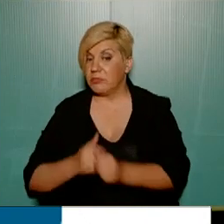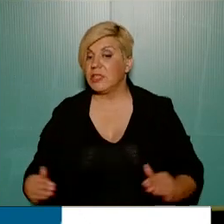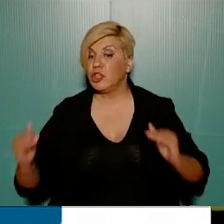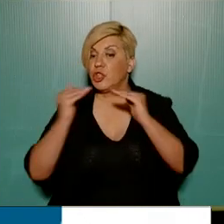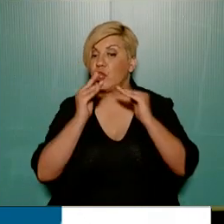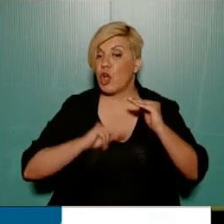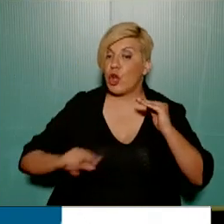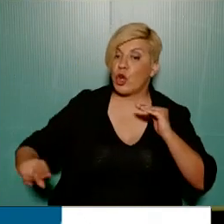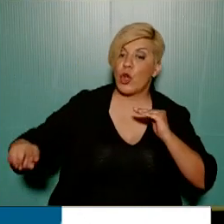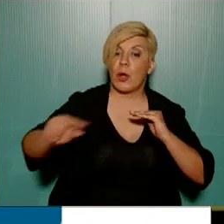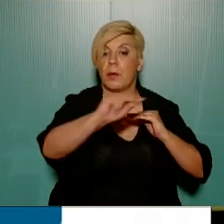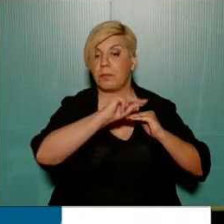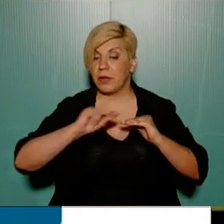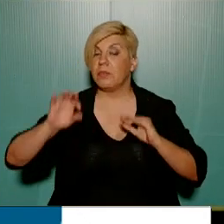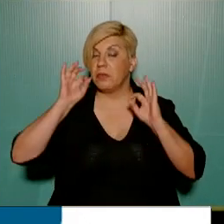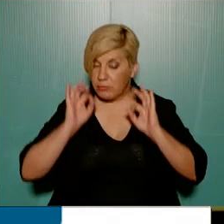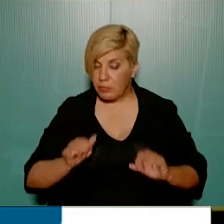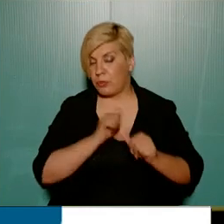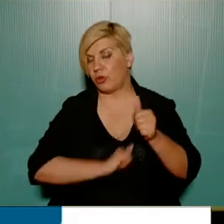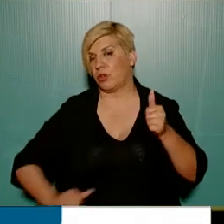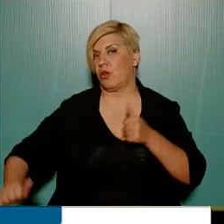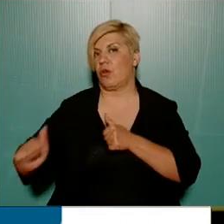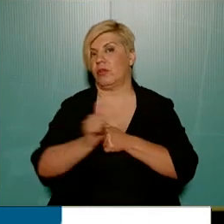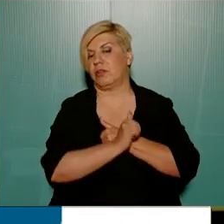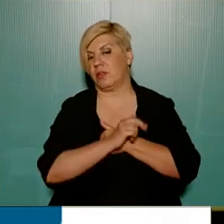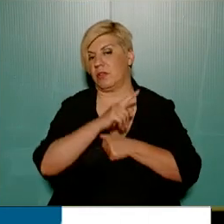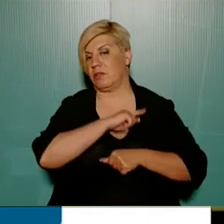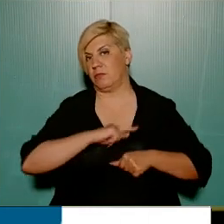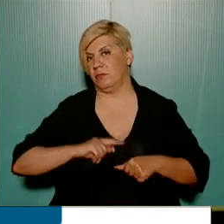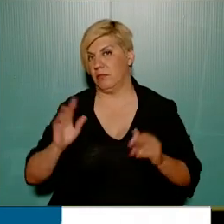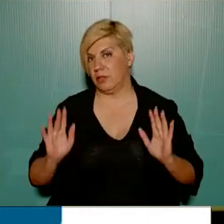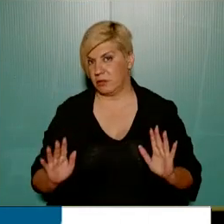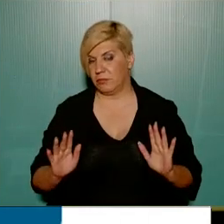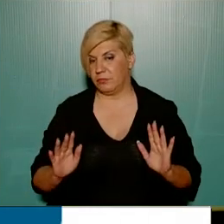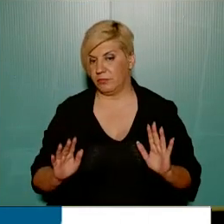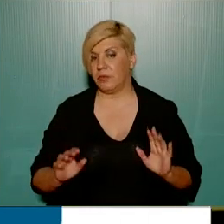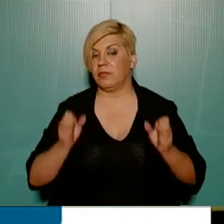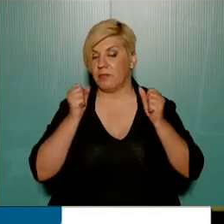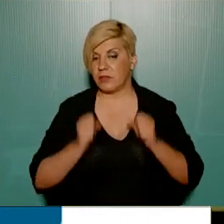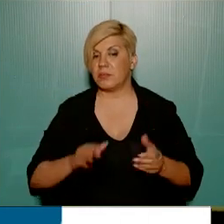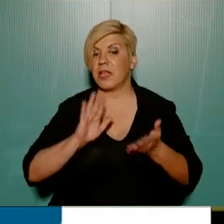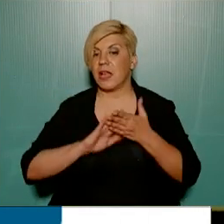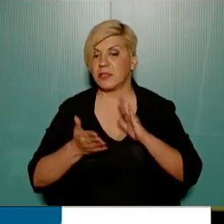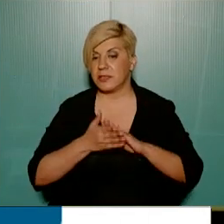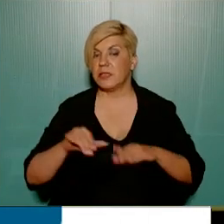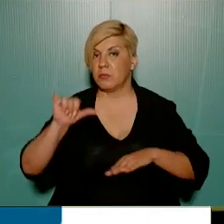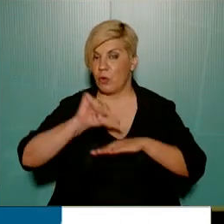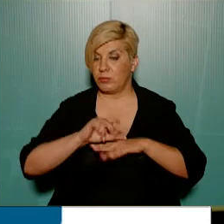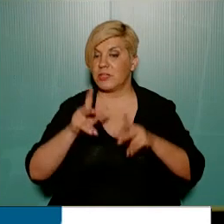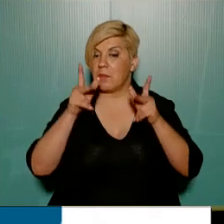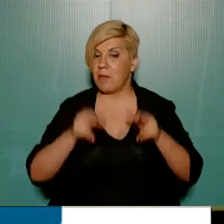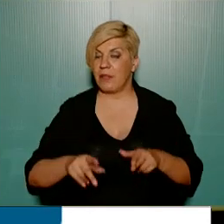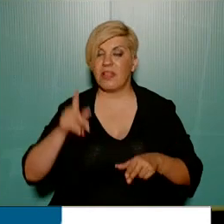ισονομία συνιστά απόλυτη προτεραιότητα της παρούσας δημοτικής αρχής. Βάζουμε μια τάξη στην πόλη, σταματάμε